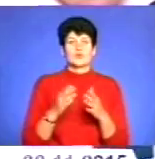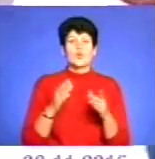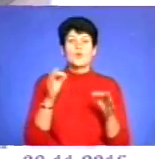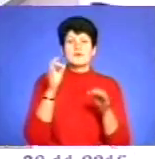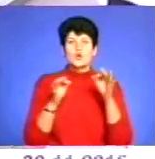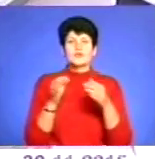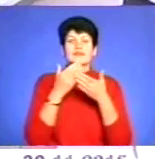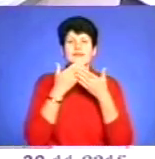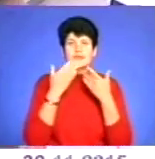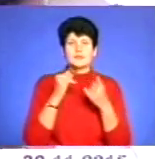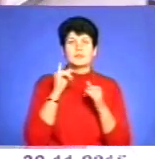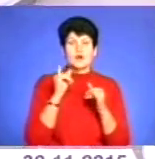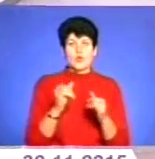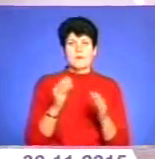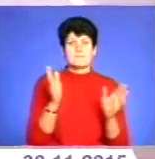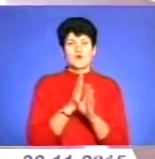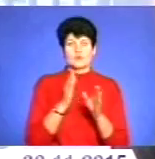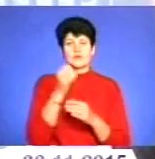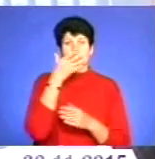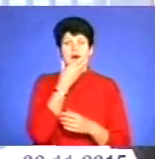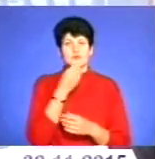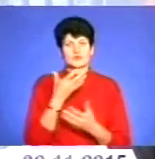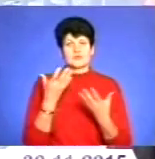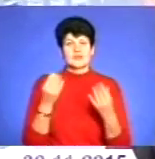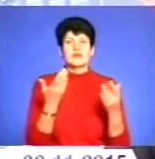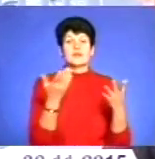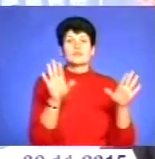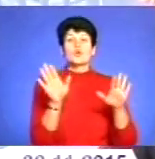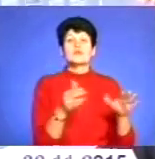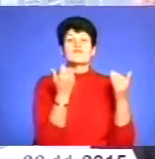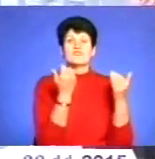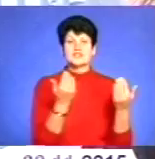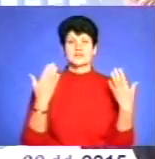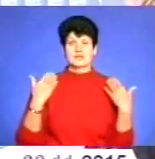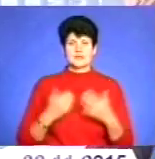плохої погоди. Гарного дня. Дякую. Як минають ваші вихідні?